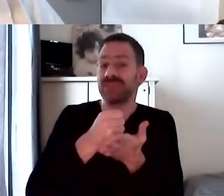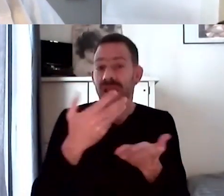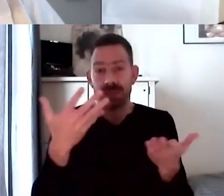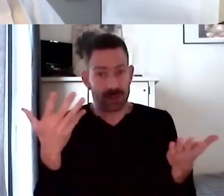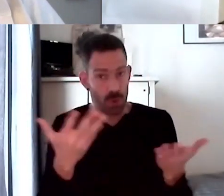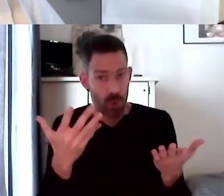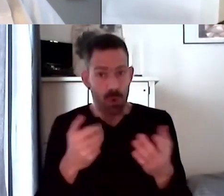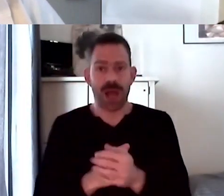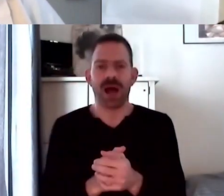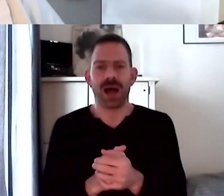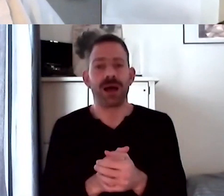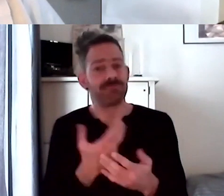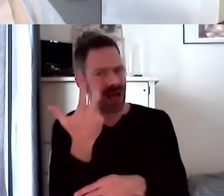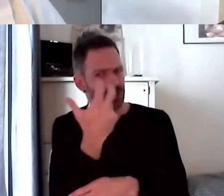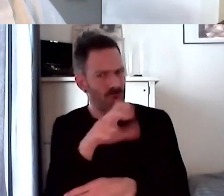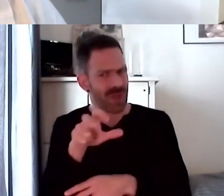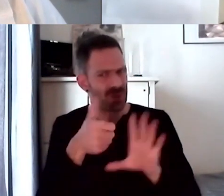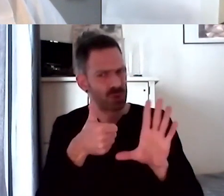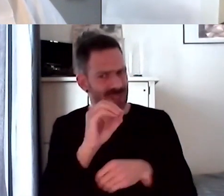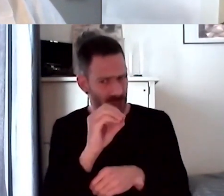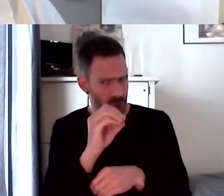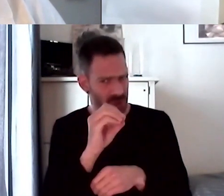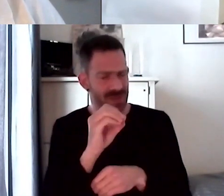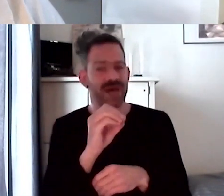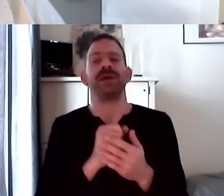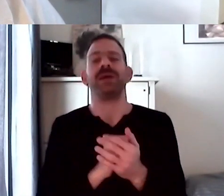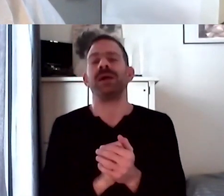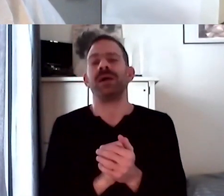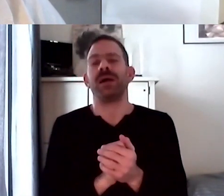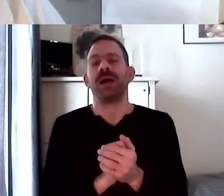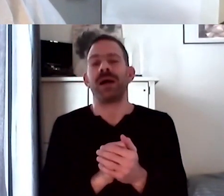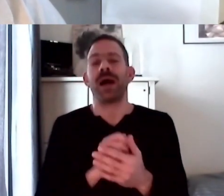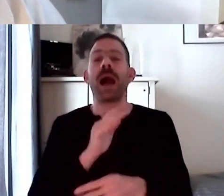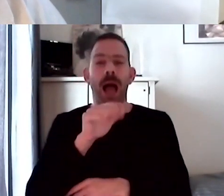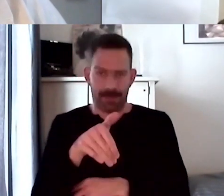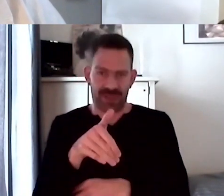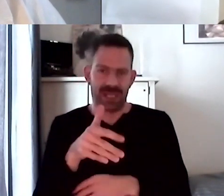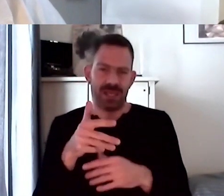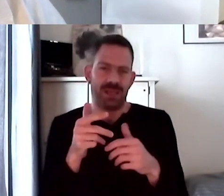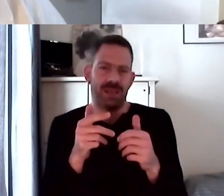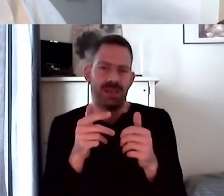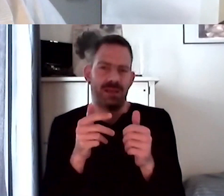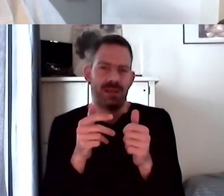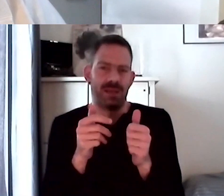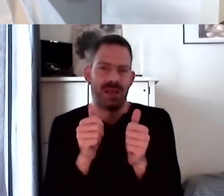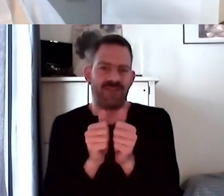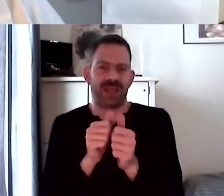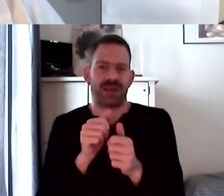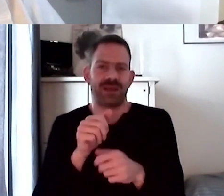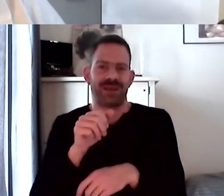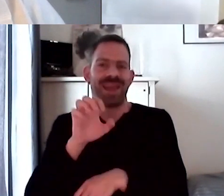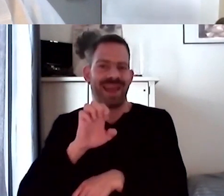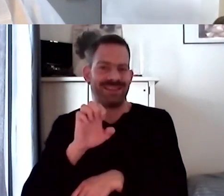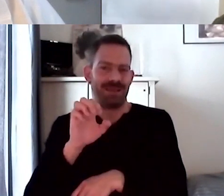le 360. Ensuite, on verra avec Elisabeth et on vous montrera un outil qu'on a mis